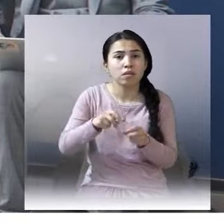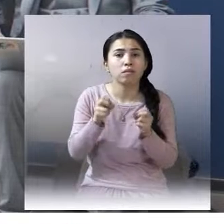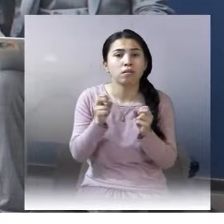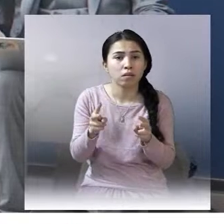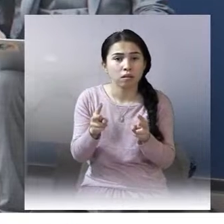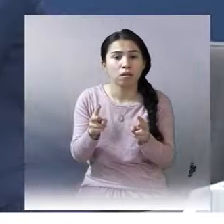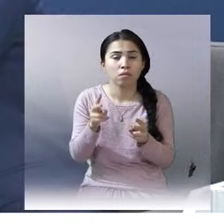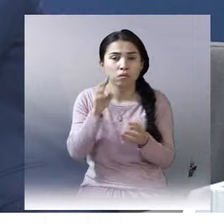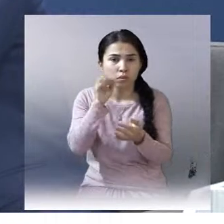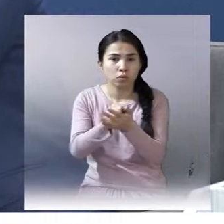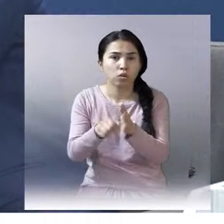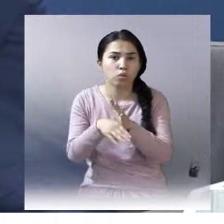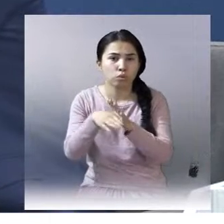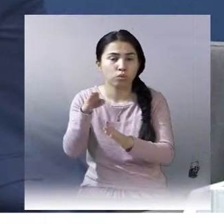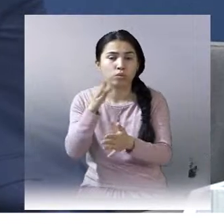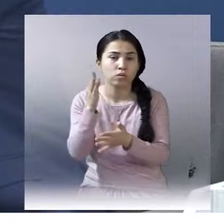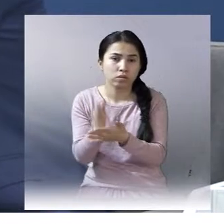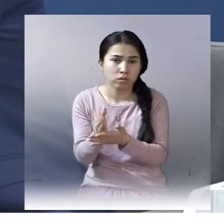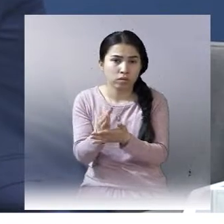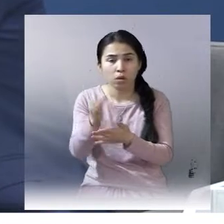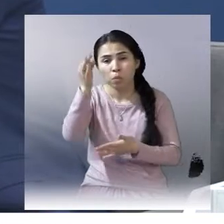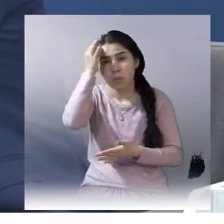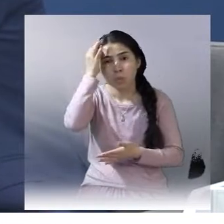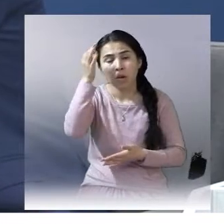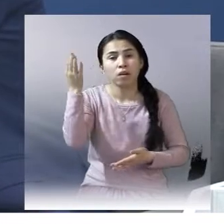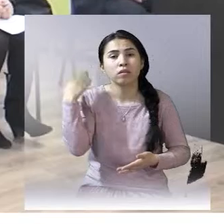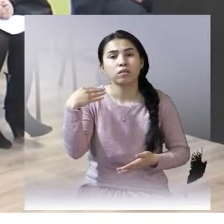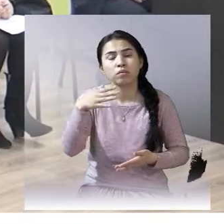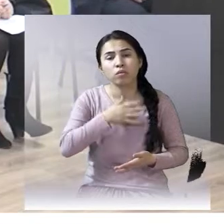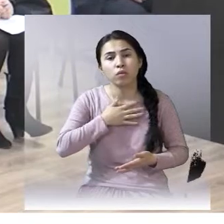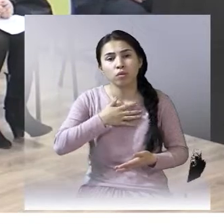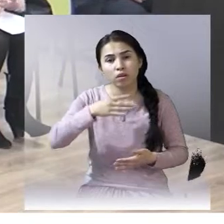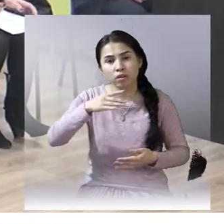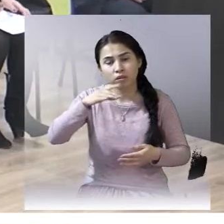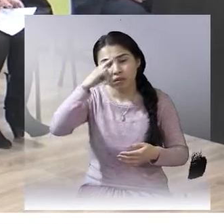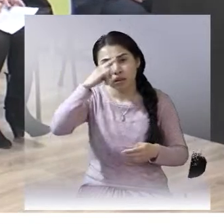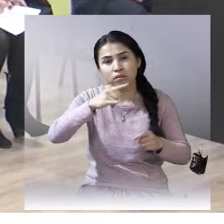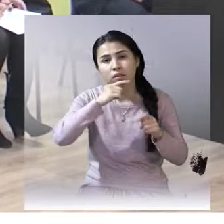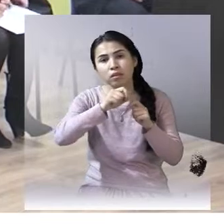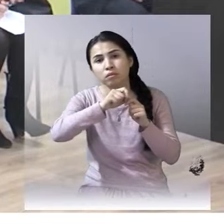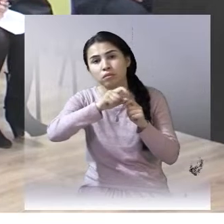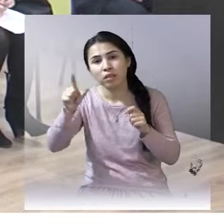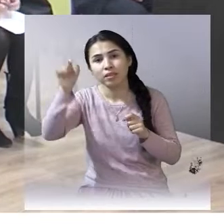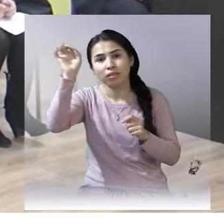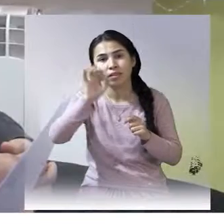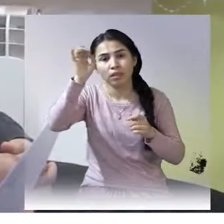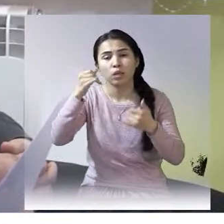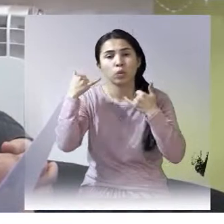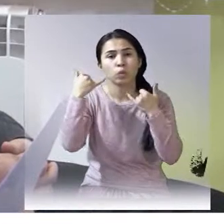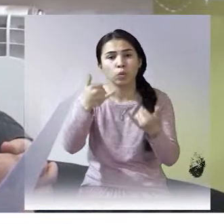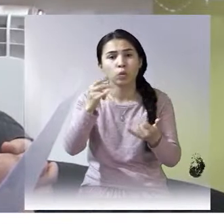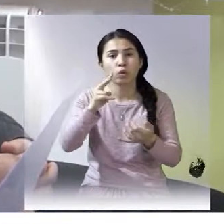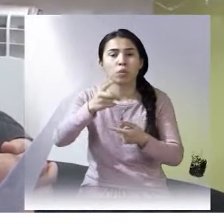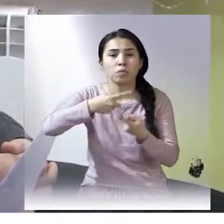мемлекеттік органдардың бірінші басшыларының жауапкершілігі арта түсті. Мәселен, қарамағындағы қызметкерлер паралса, олар қызметінен қош